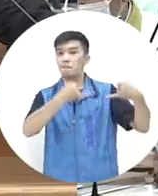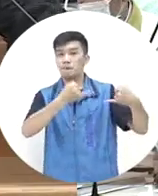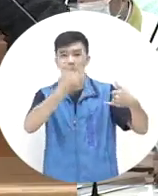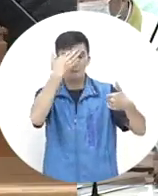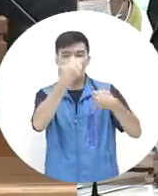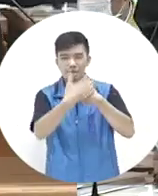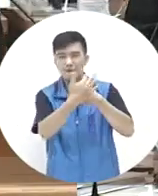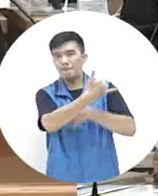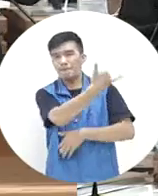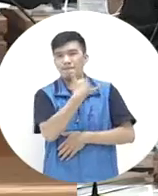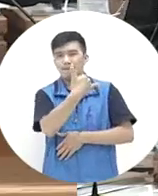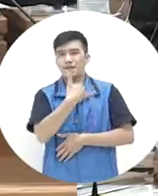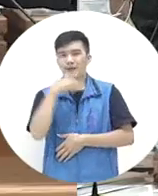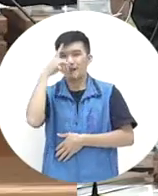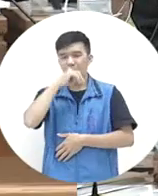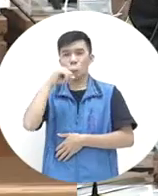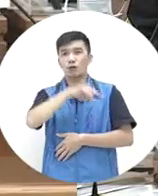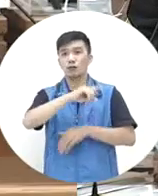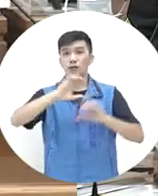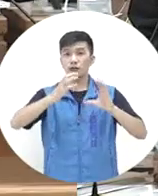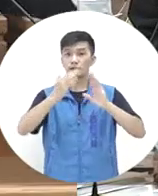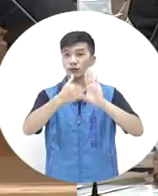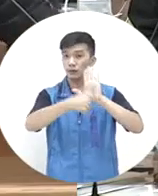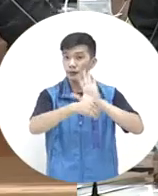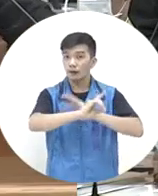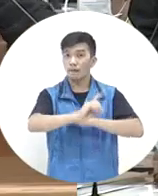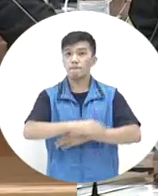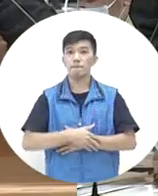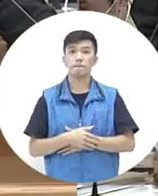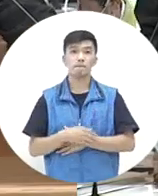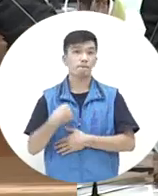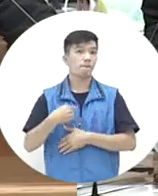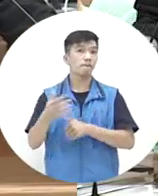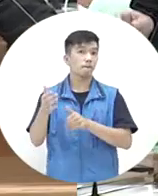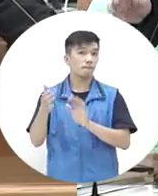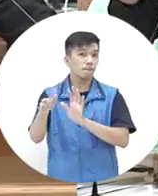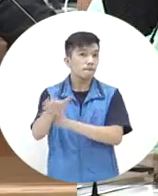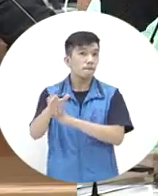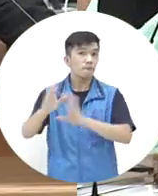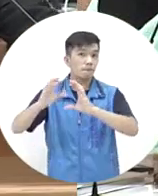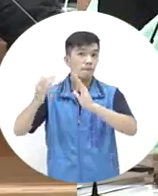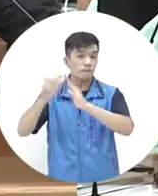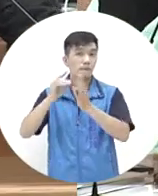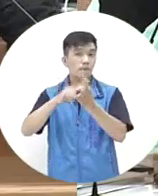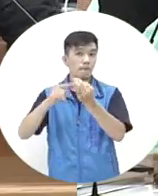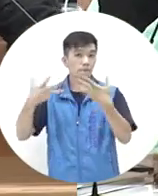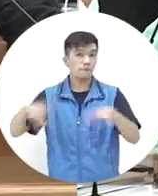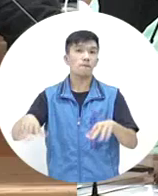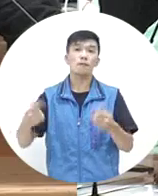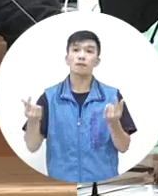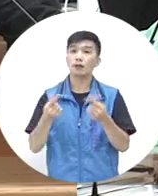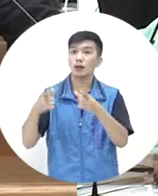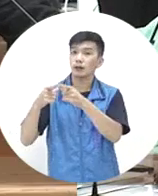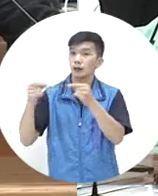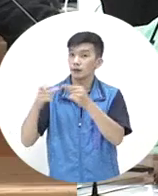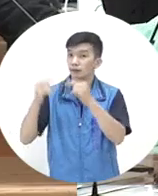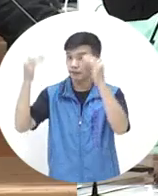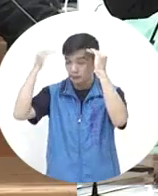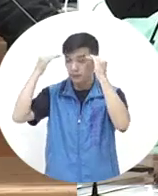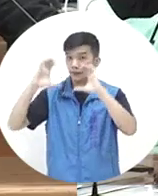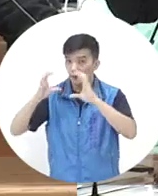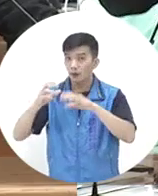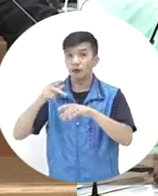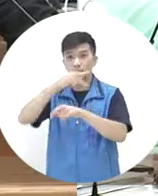个国家叫什么？ 我们讲啊，我们旁边的国家很多啦。 对， 日本啊、韩国啊、菲律宾啊，都是国